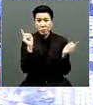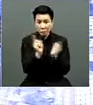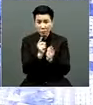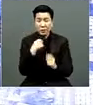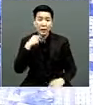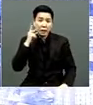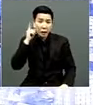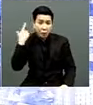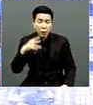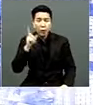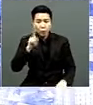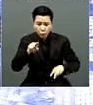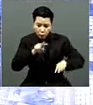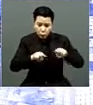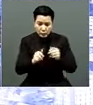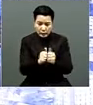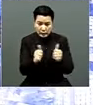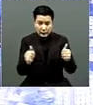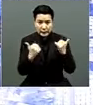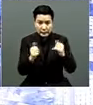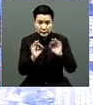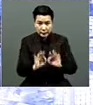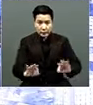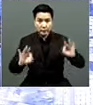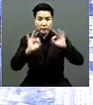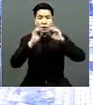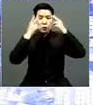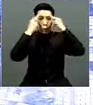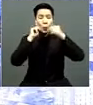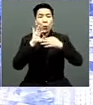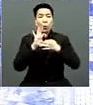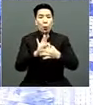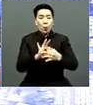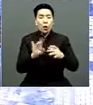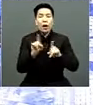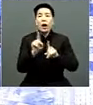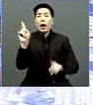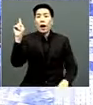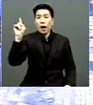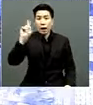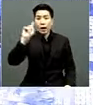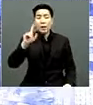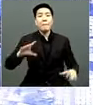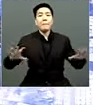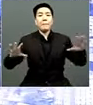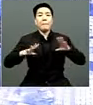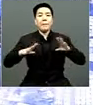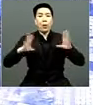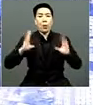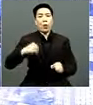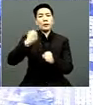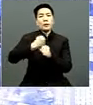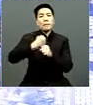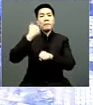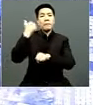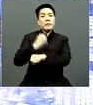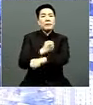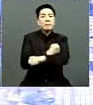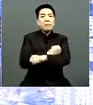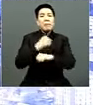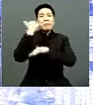ก็ต้องดูแลกันอย่างดีนะครับแล้วก็ที่สำคัญท่านก็ห่วงใยให้ดูสำรวจดูพื้นที่การพักอาศัยของแรงงานต่างด้าว